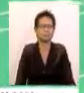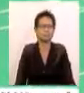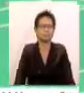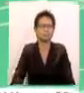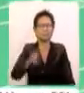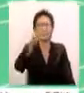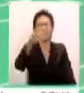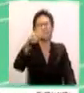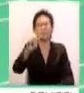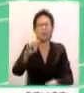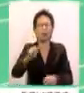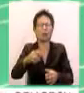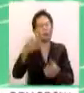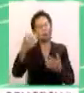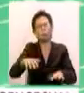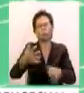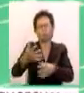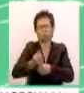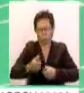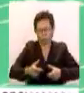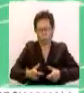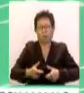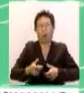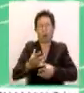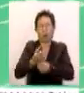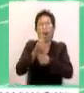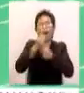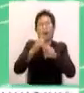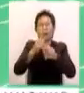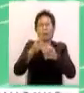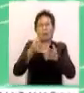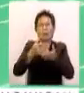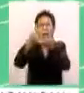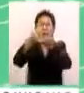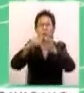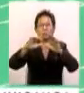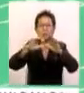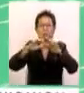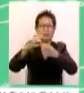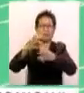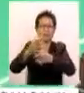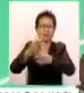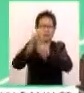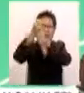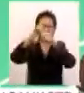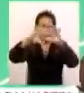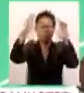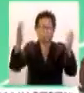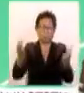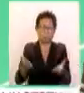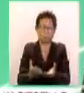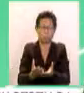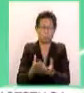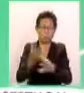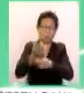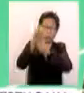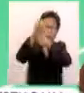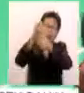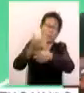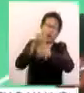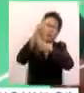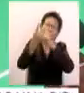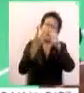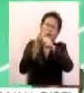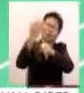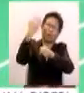Chia yang pernah merangkul gelaran dunia sebanyak 12 kali itu menepati ramalan apabila berjaya mengekalkan kejuaraan yang dimenanginya 2